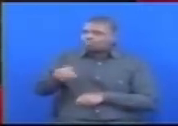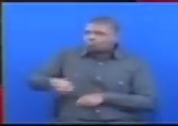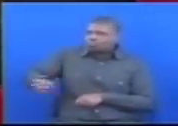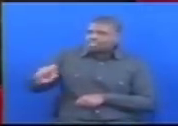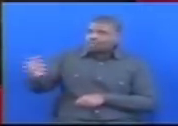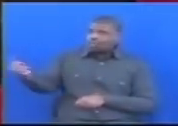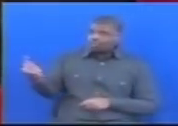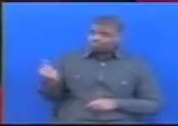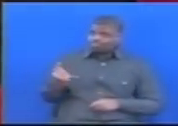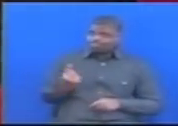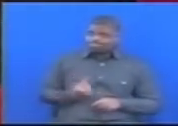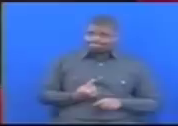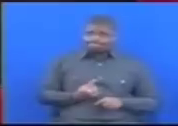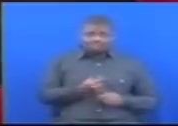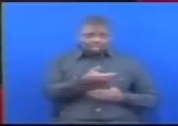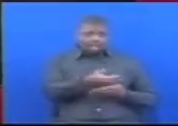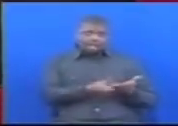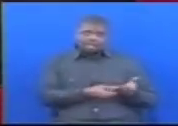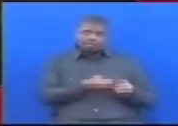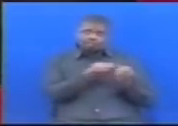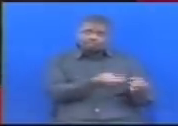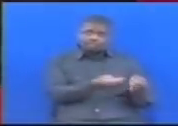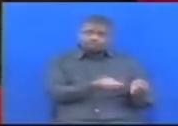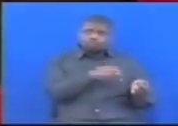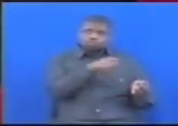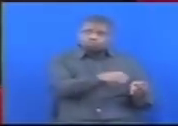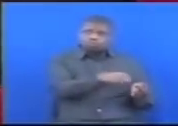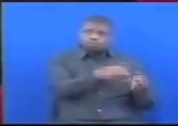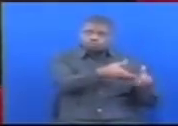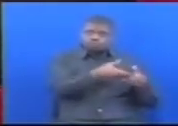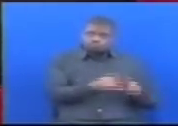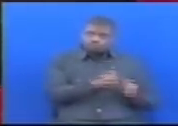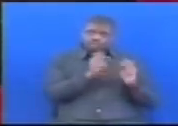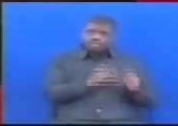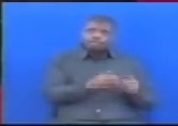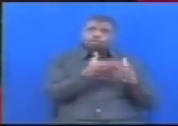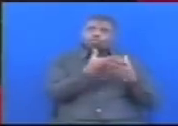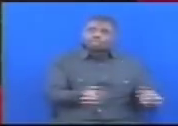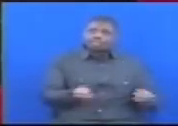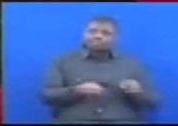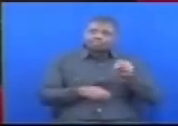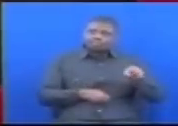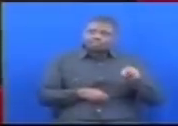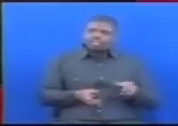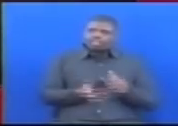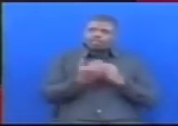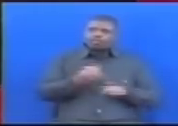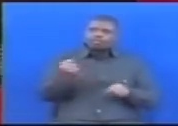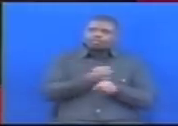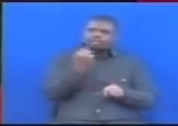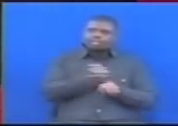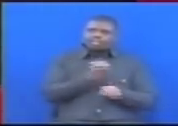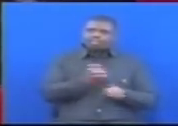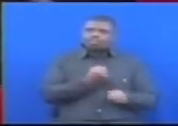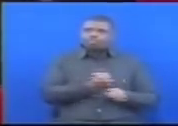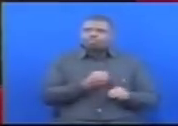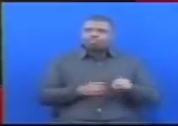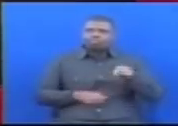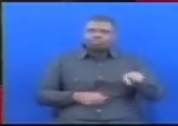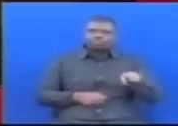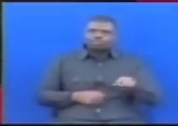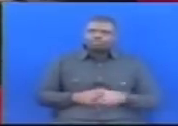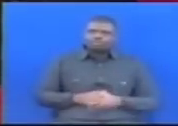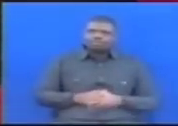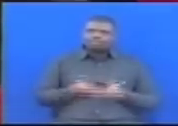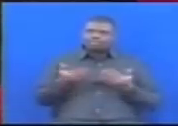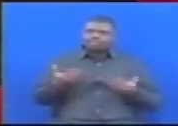mtu across check na hati aliyopewa, ili yule aliyeichukua kama kuna upotevu aweze kushughulikiwa. Kwa hiyo Mheshimiwa Mwenyekiti,